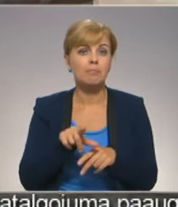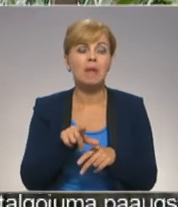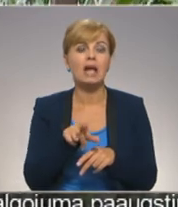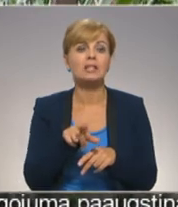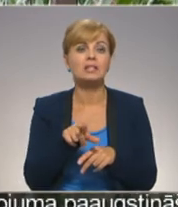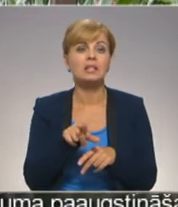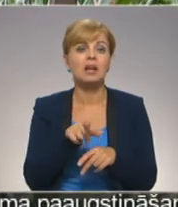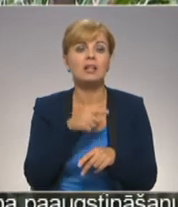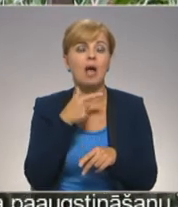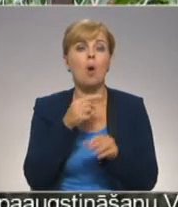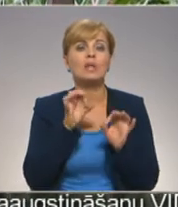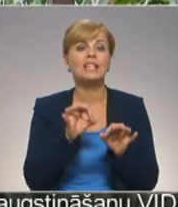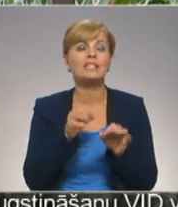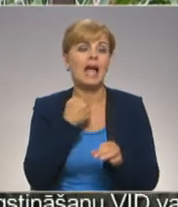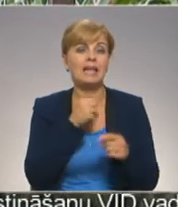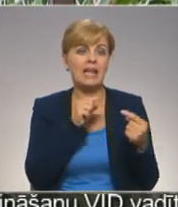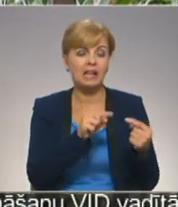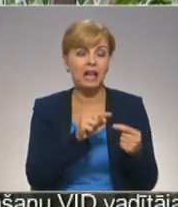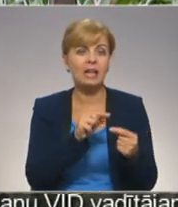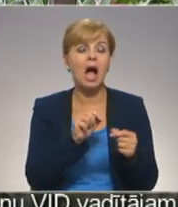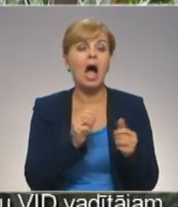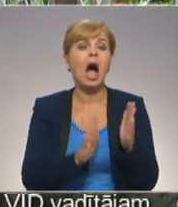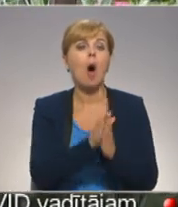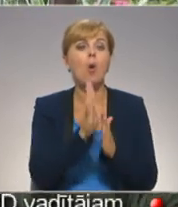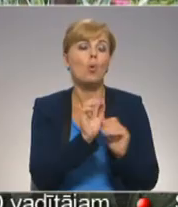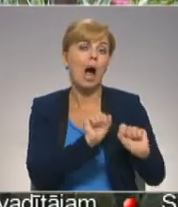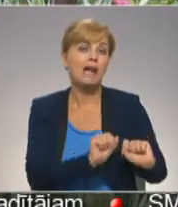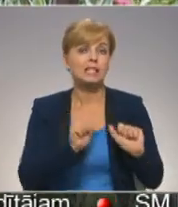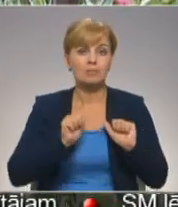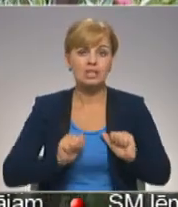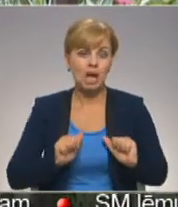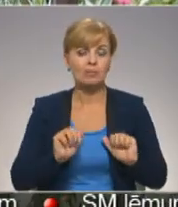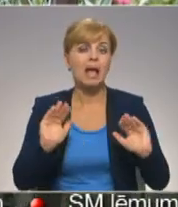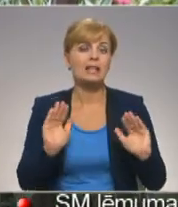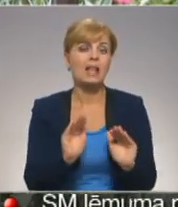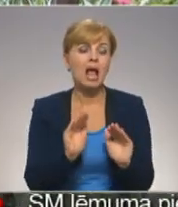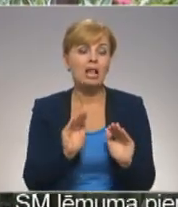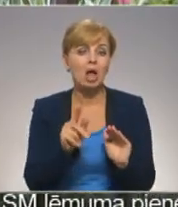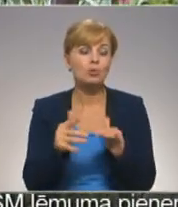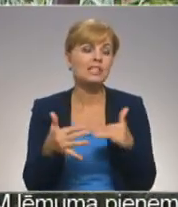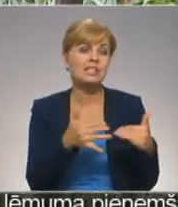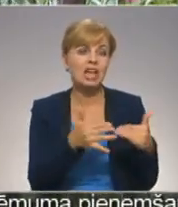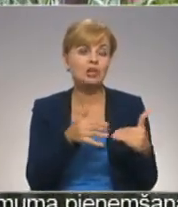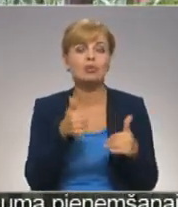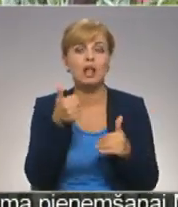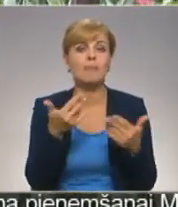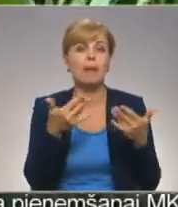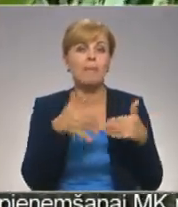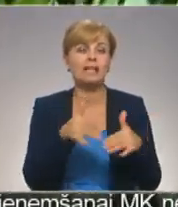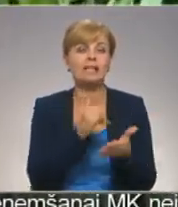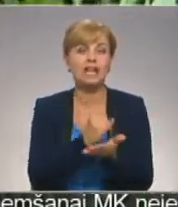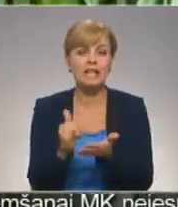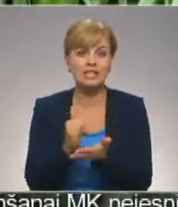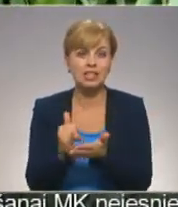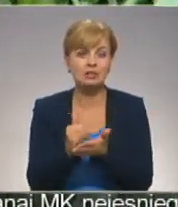dabīgu ienaidnieku. Augu aizsardzības dienas tā skaidro, ka nelielos daudzumos efektīvākā cīņa ir mehāniskā iznīcināšana,